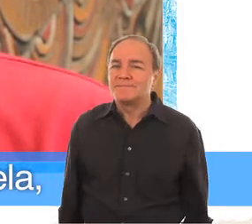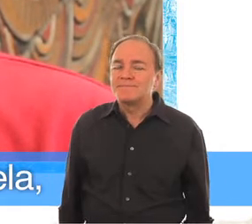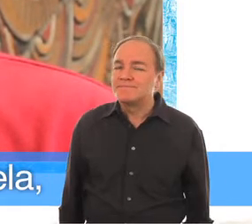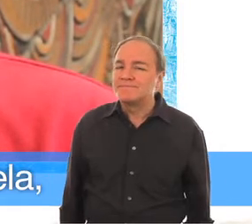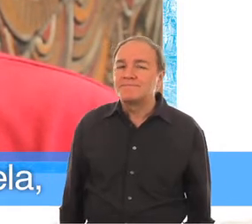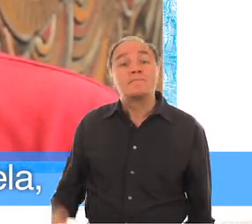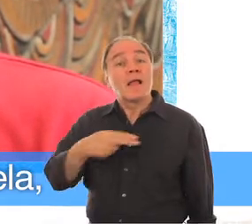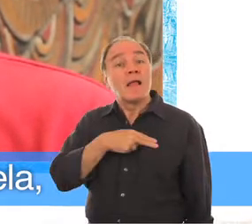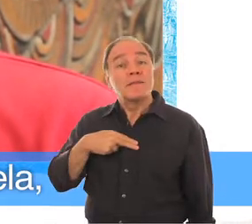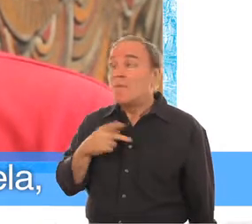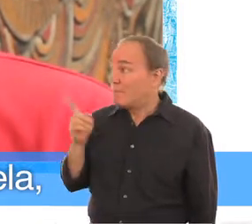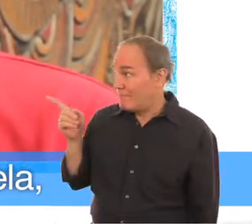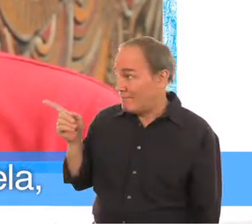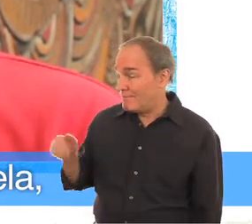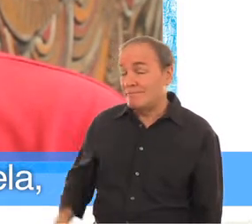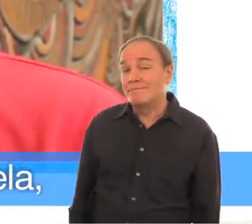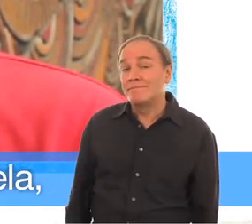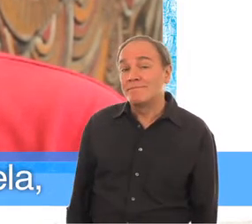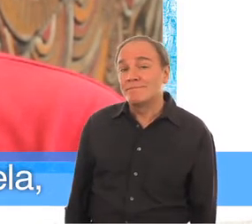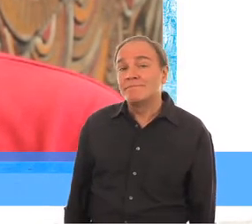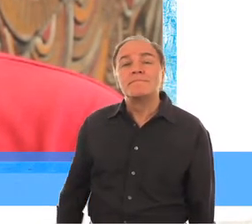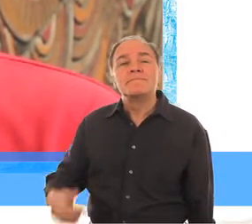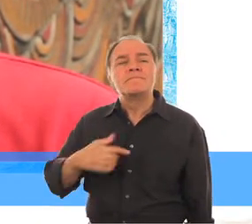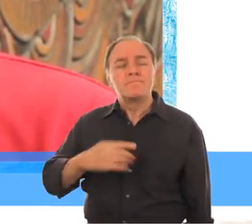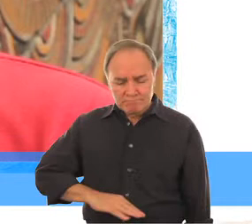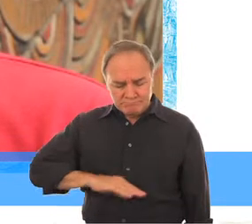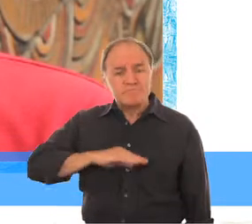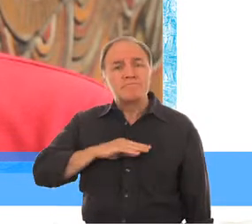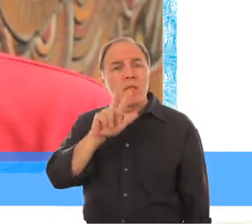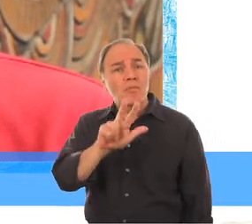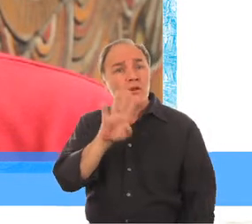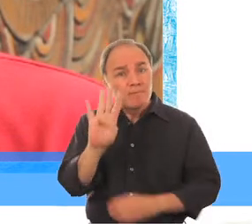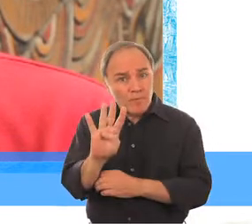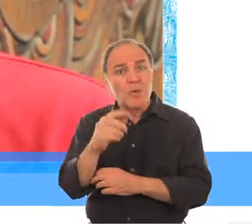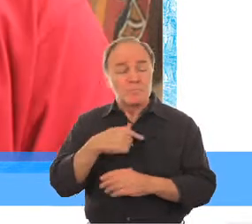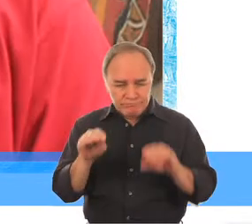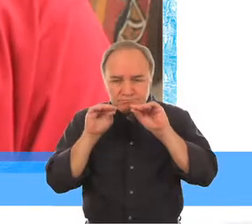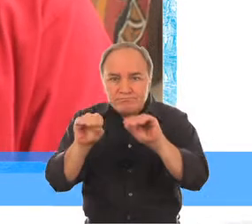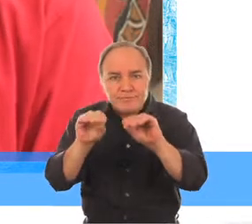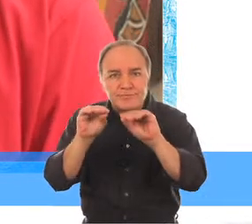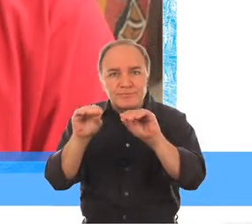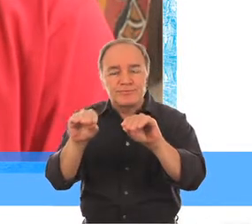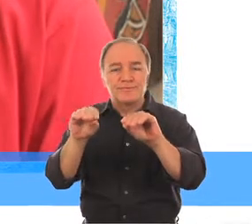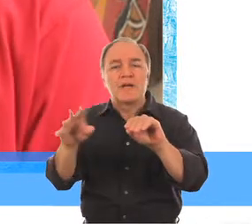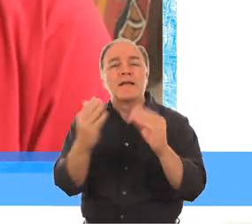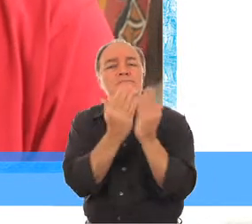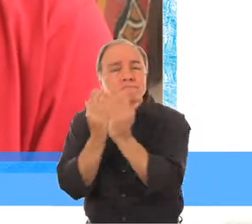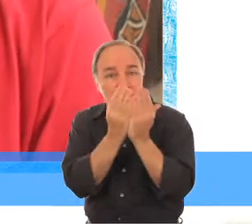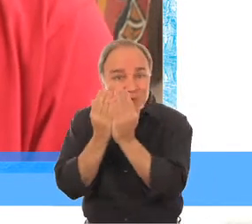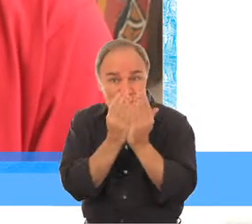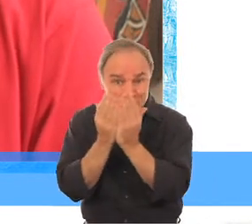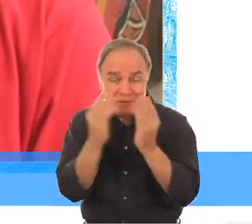Je m'appelle Nehemias Gilberto Raúl Zandamela. J'ai 34 ans et je suis enseignant au Centre de documentation sur l'éducation inclusive